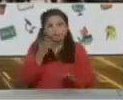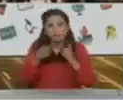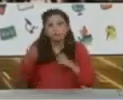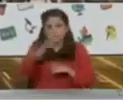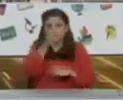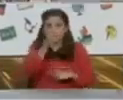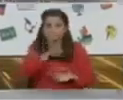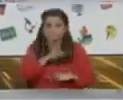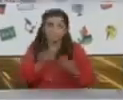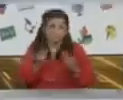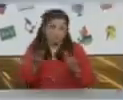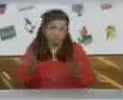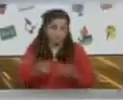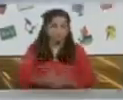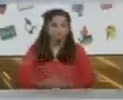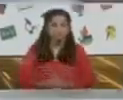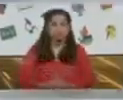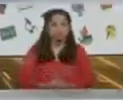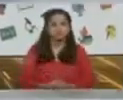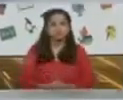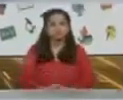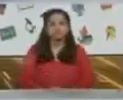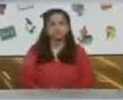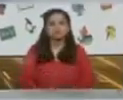जाए आपको।